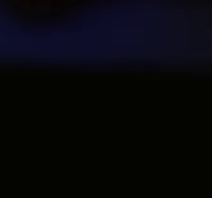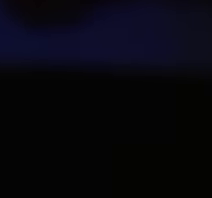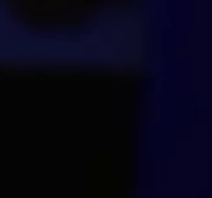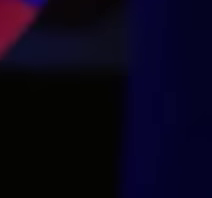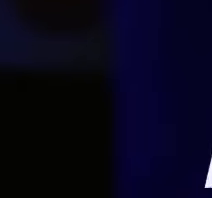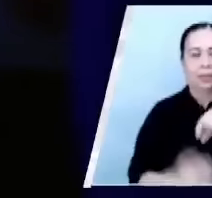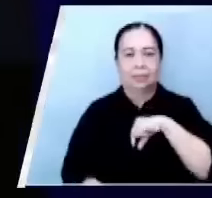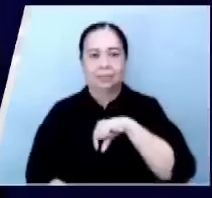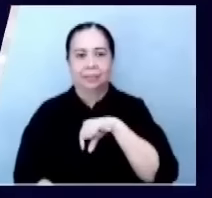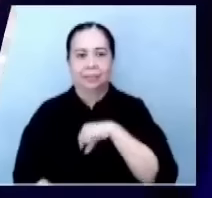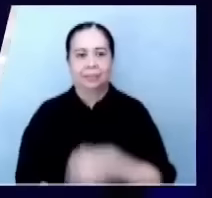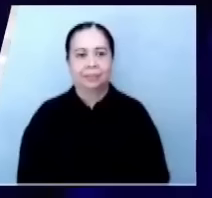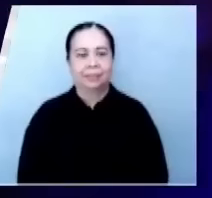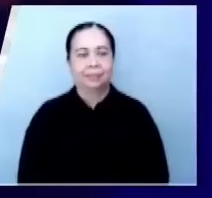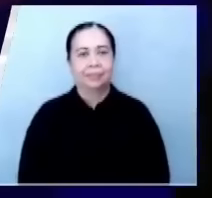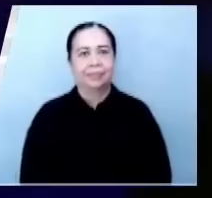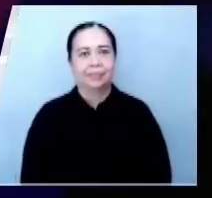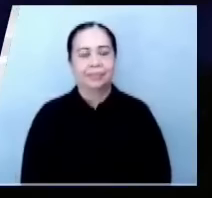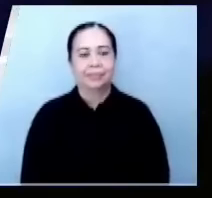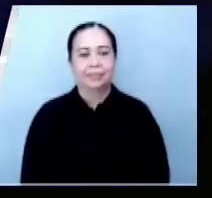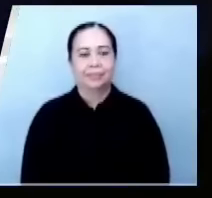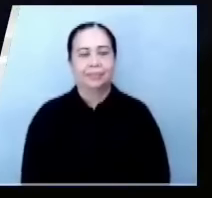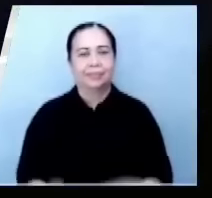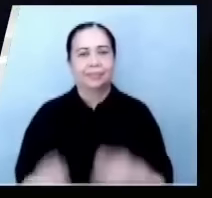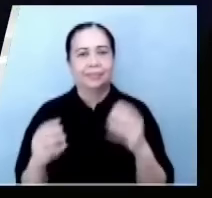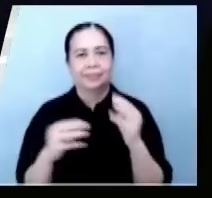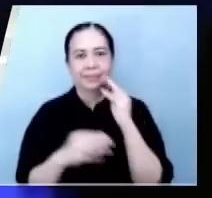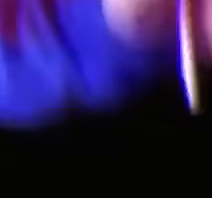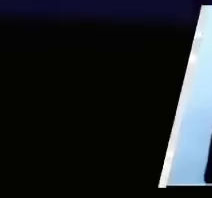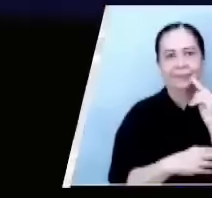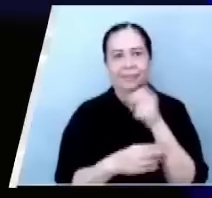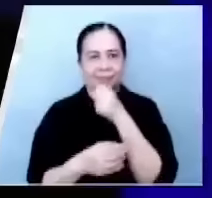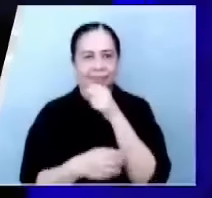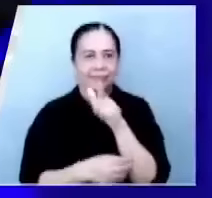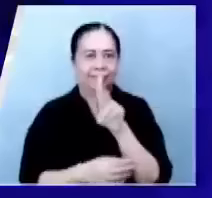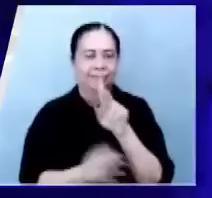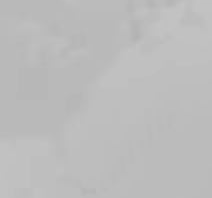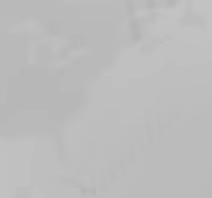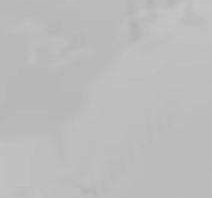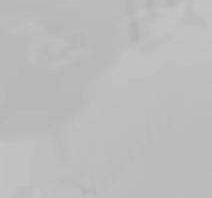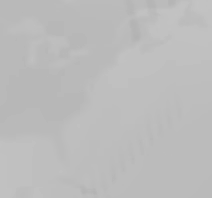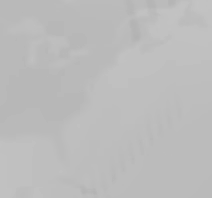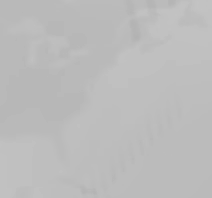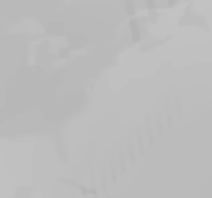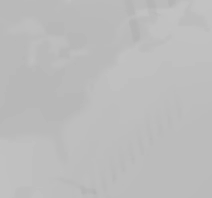medalya. Para sa GMA Integrated News, Maris Umali, nakatutok, 24 oras.